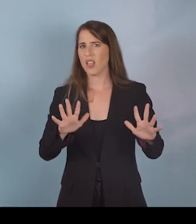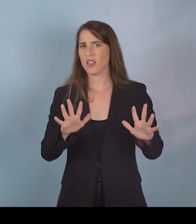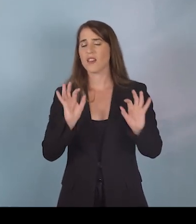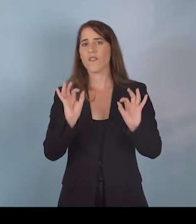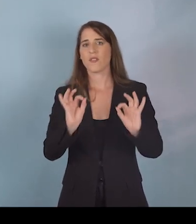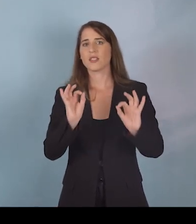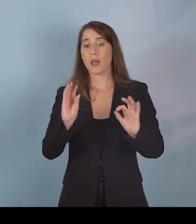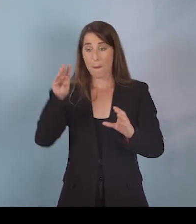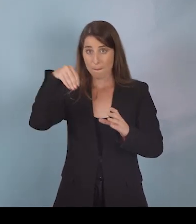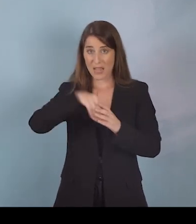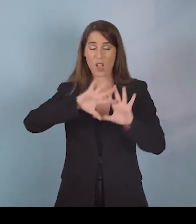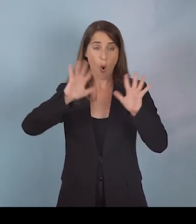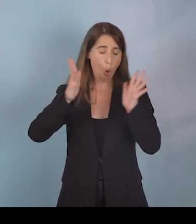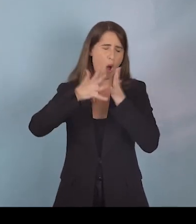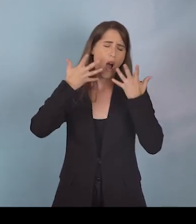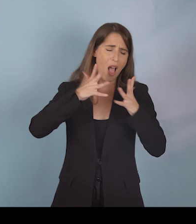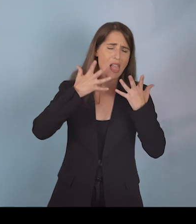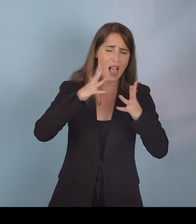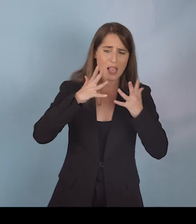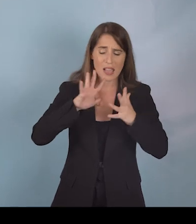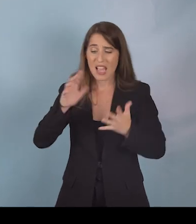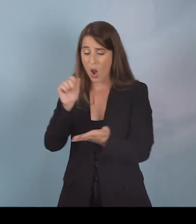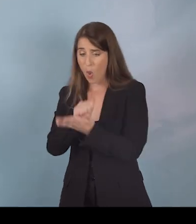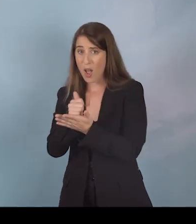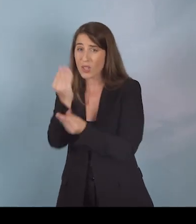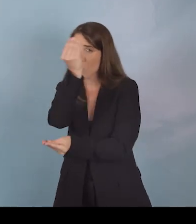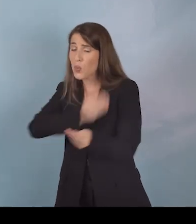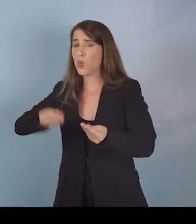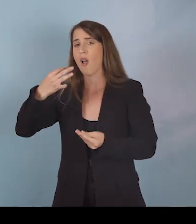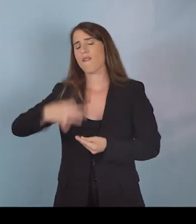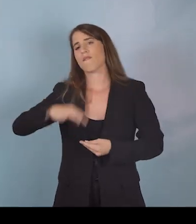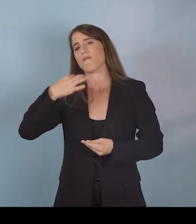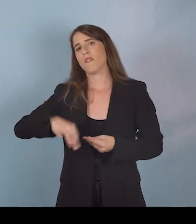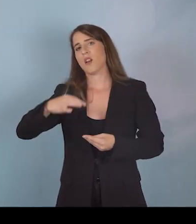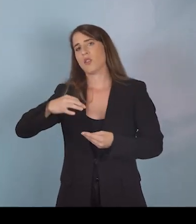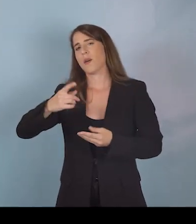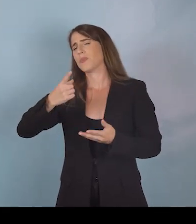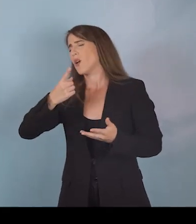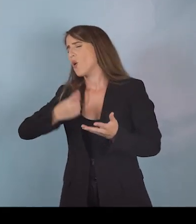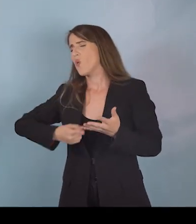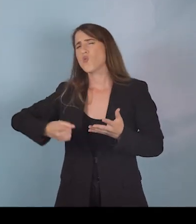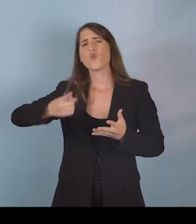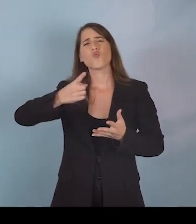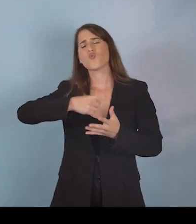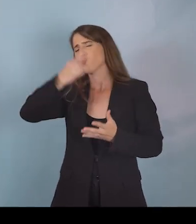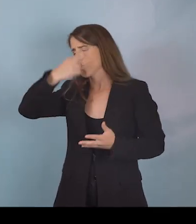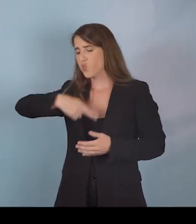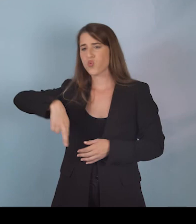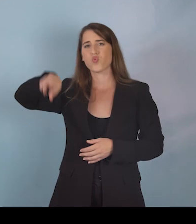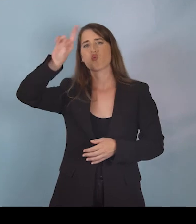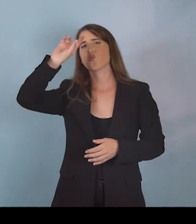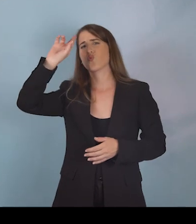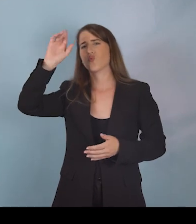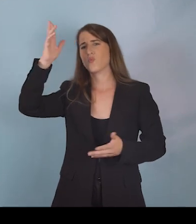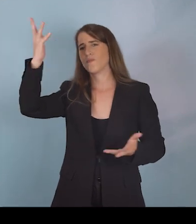και τα κλειστά κέντρα υποδοχής που υπάρχουν, έτσι. Η διαχείριση είναι άθλια. Και προφανώς μέσα σε όλο αυτό,